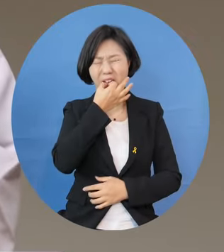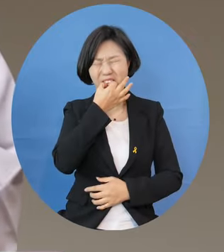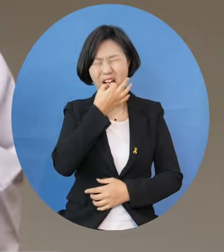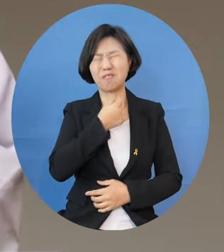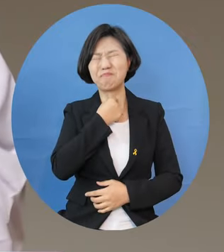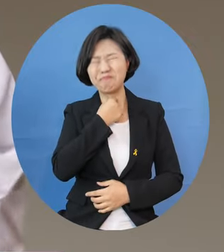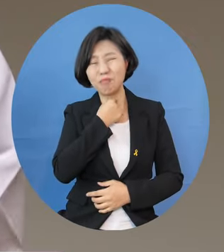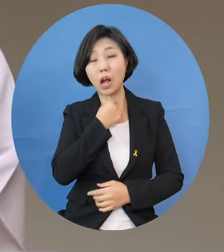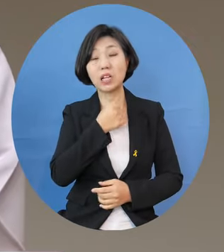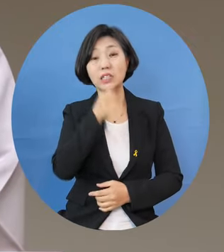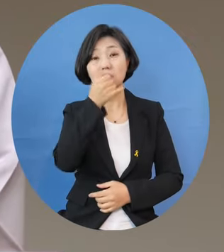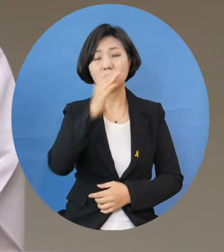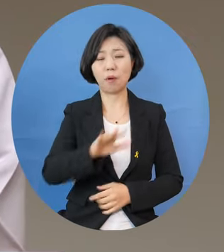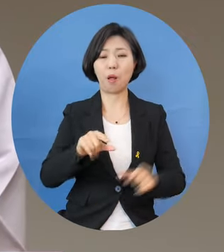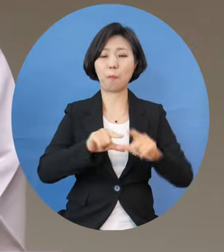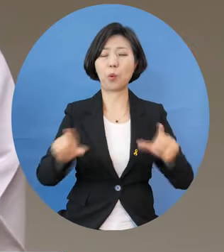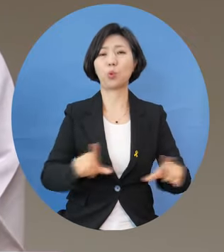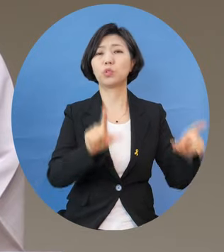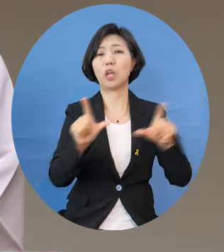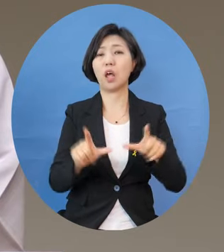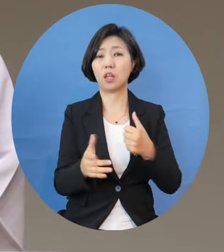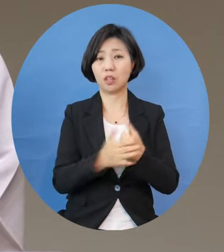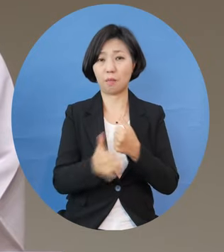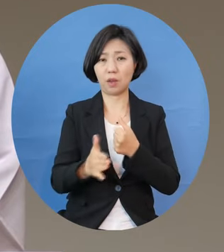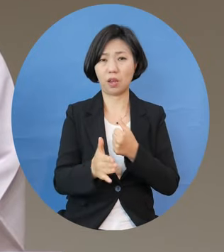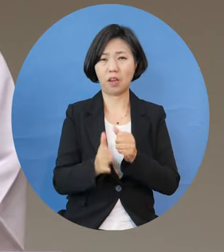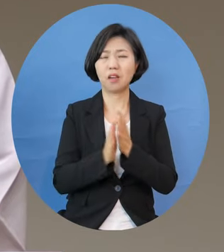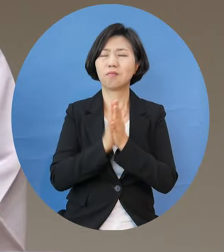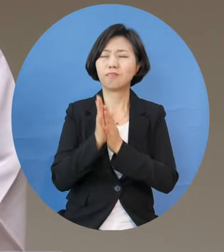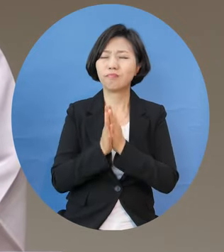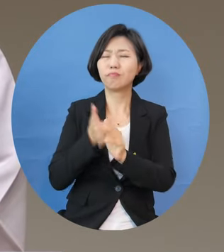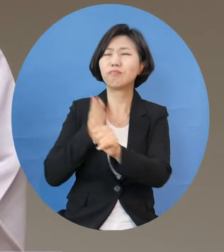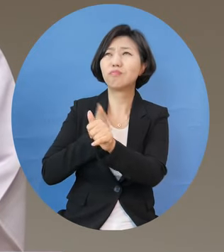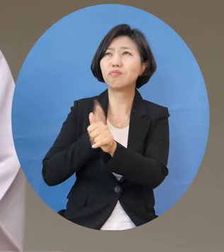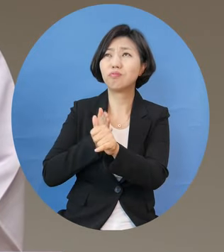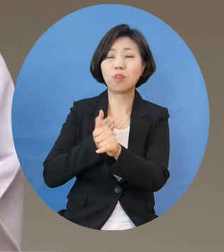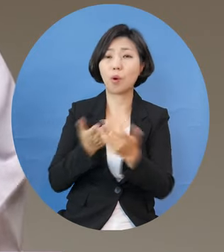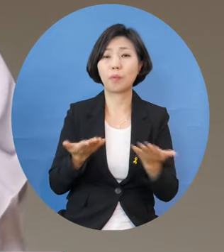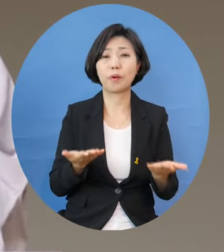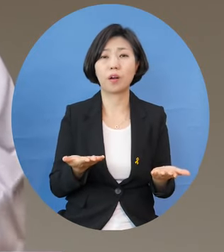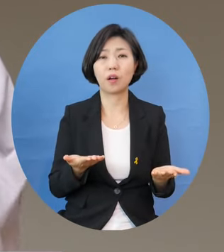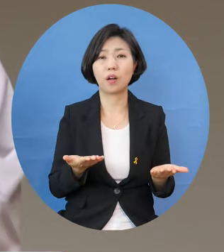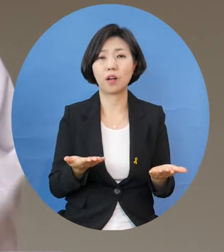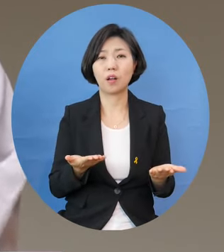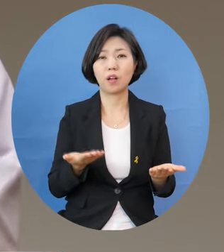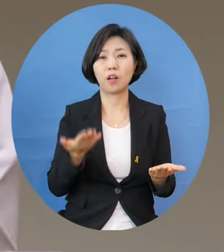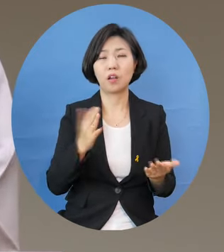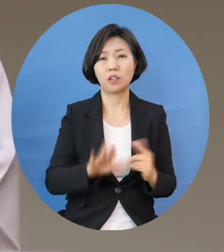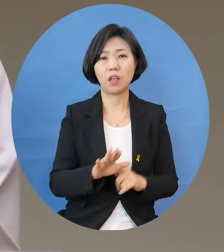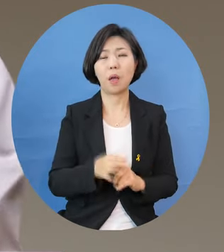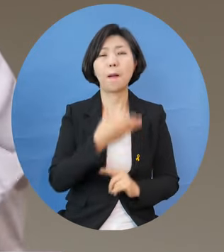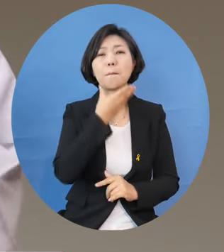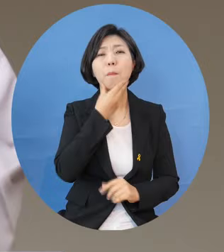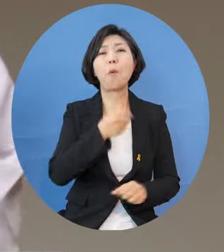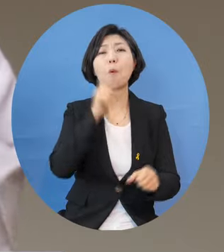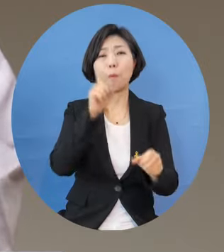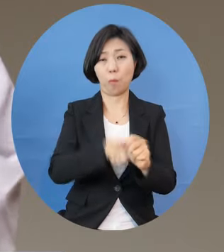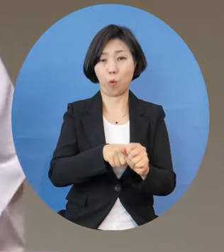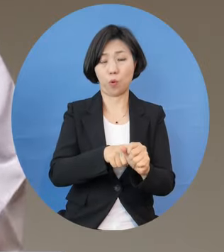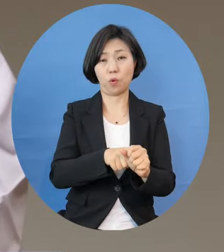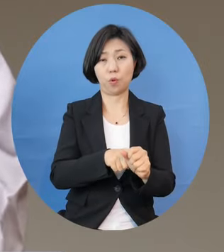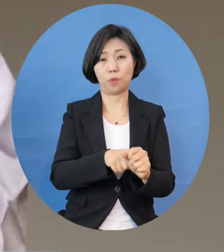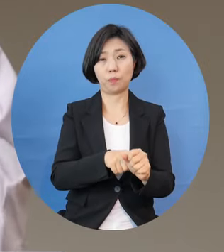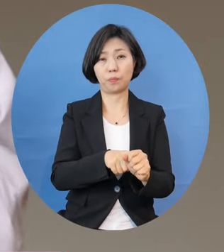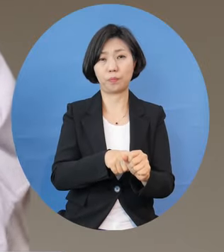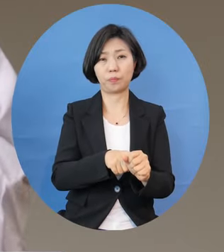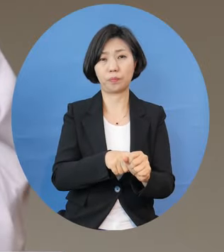뭐 일상적인 생활 때문에 빌 일이 별로 없지 않습니까? 그런데 이 기복 성향의 종교, 불교든 기독교든